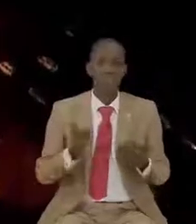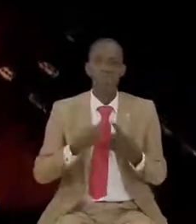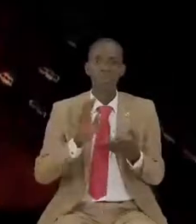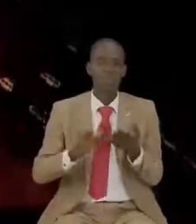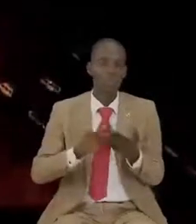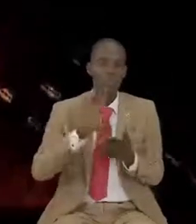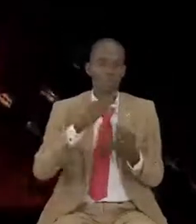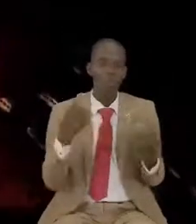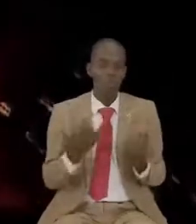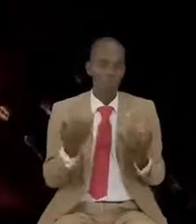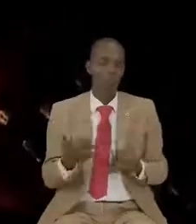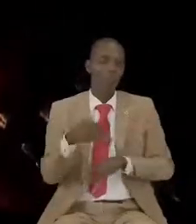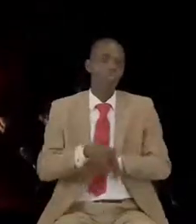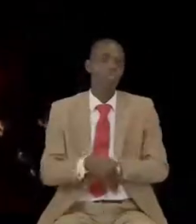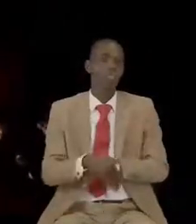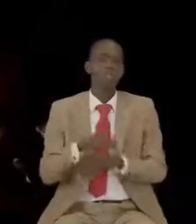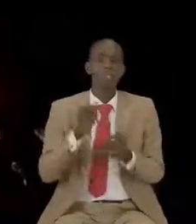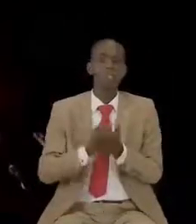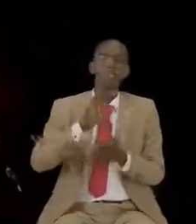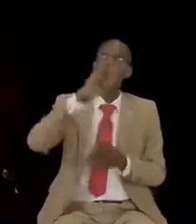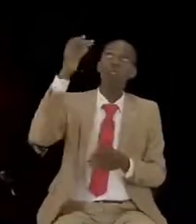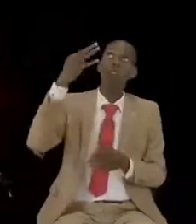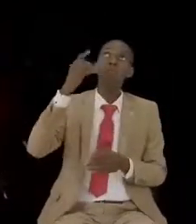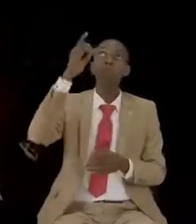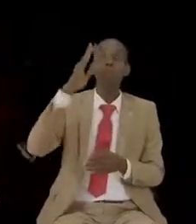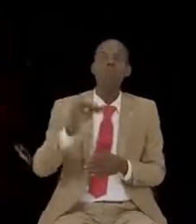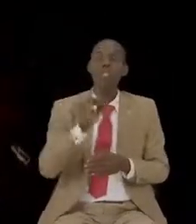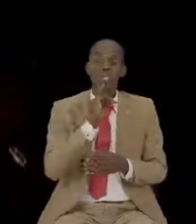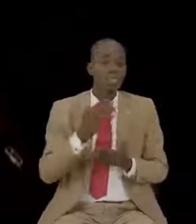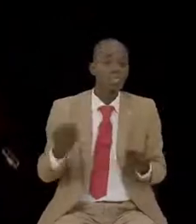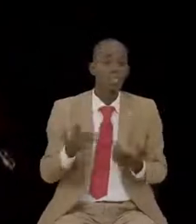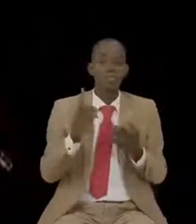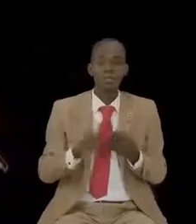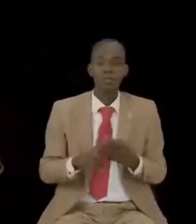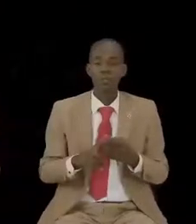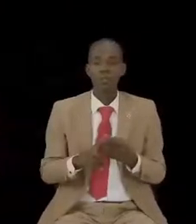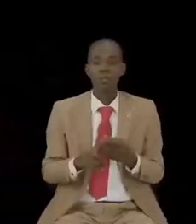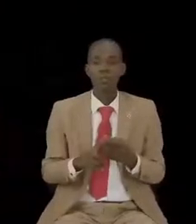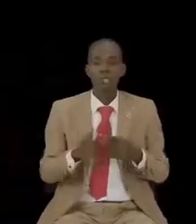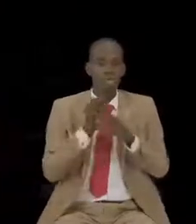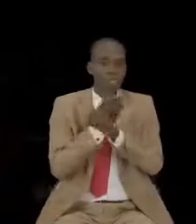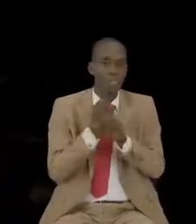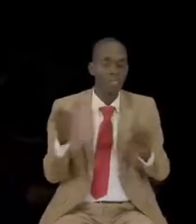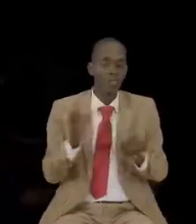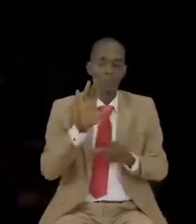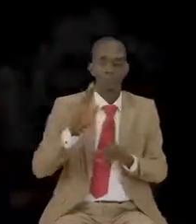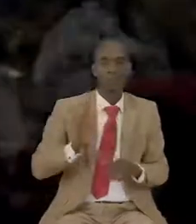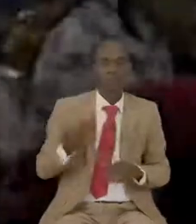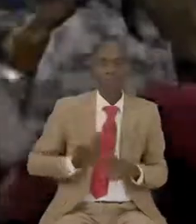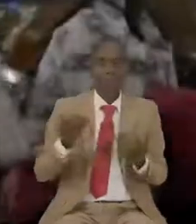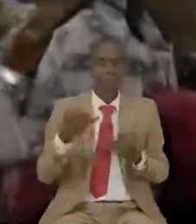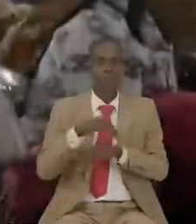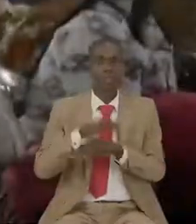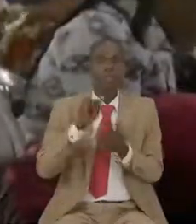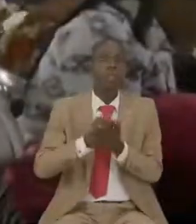La grâce de Dieu est disponible pour pardonner vos péchés ce soir. La grâce de Dieu est disponible